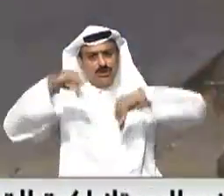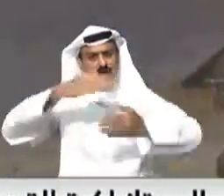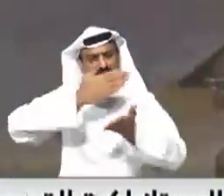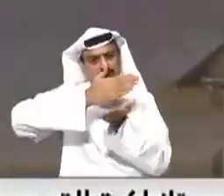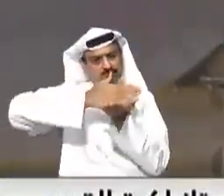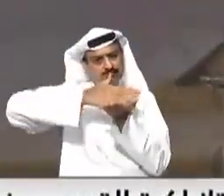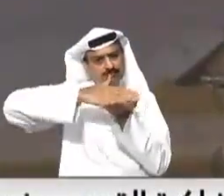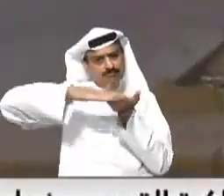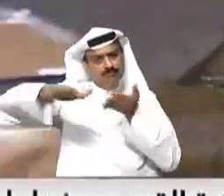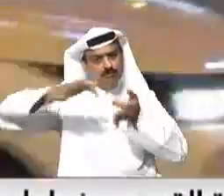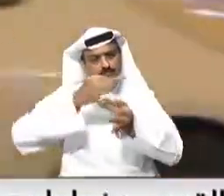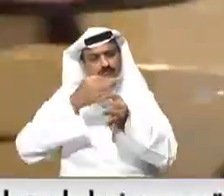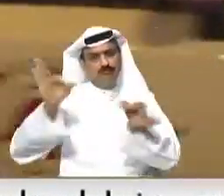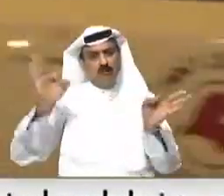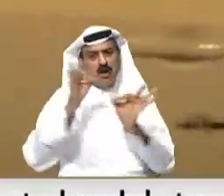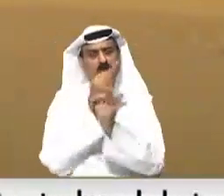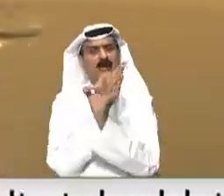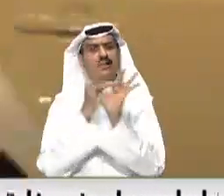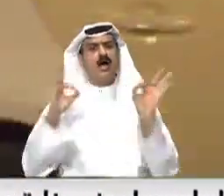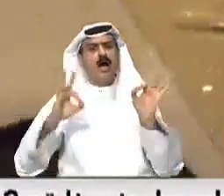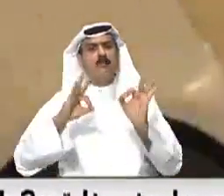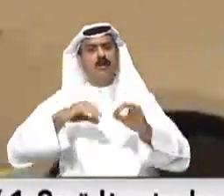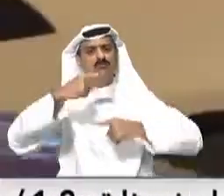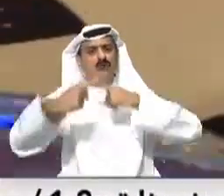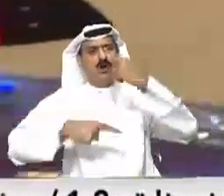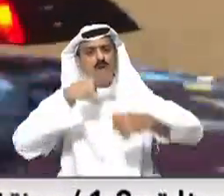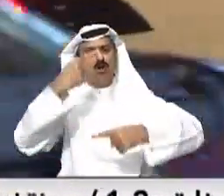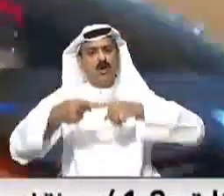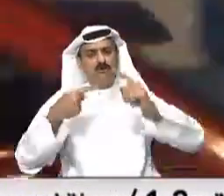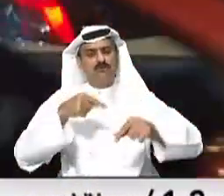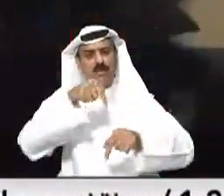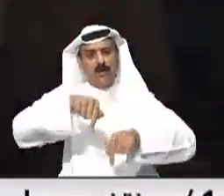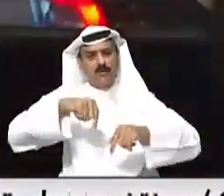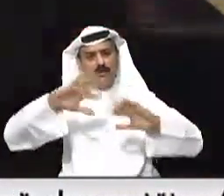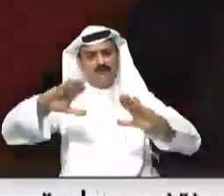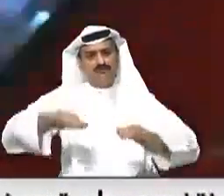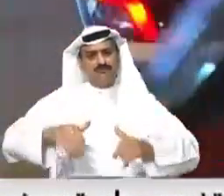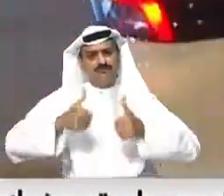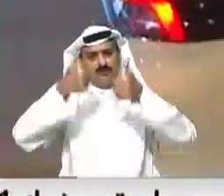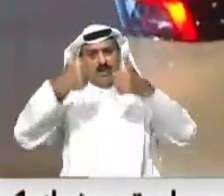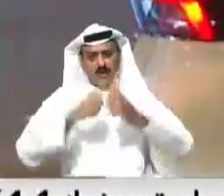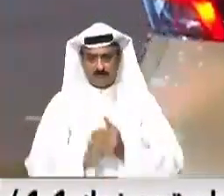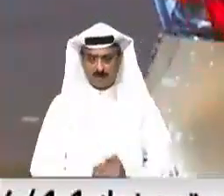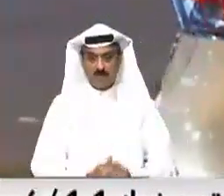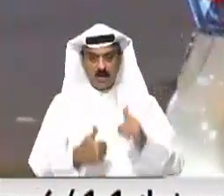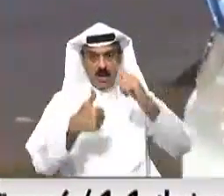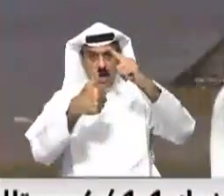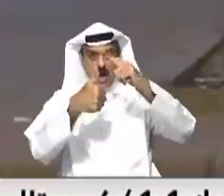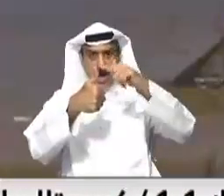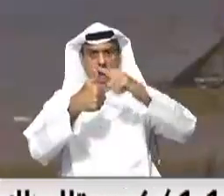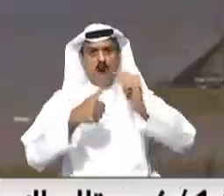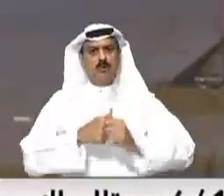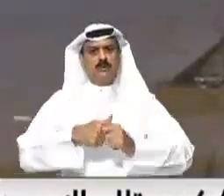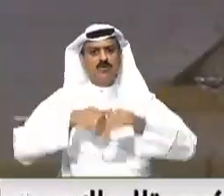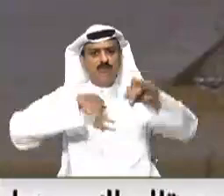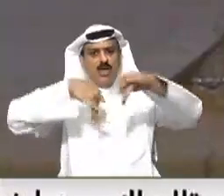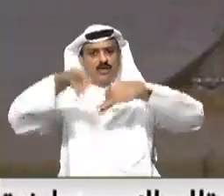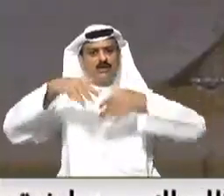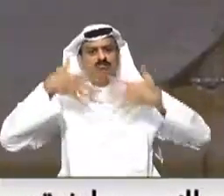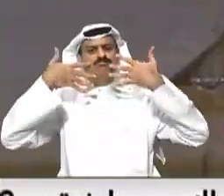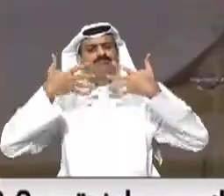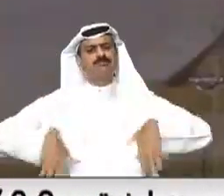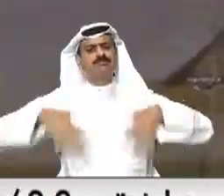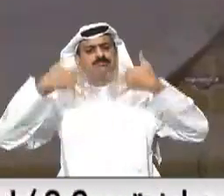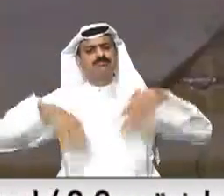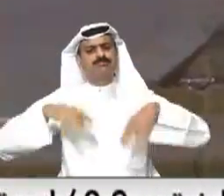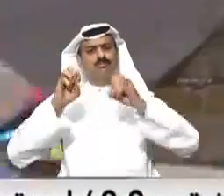الست وتسريع وتيرة العمل لإصلاحها. وستكون الأولوية للمناطق الأكثر تضرراً والتي تتزايد